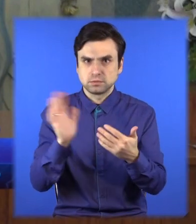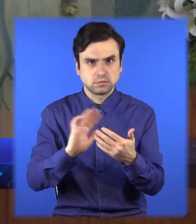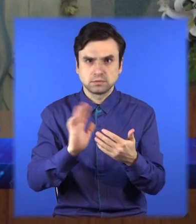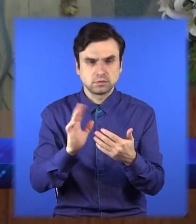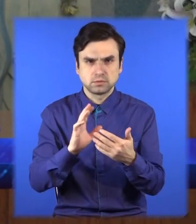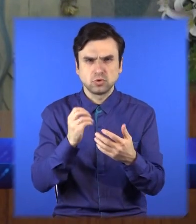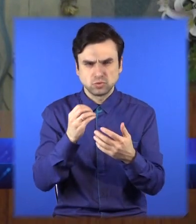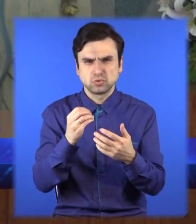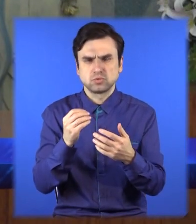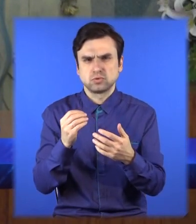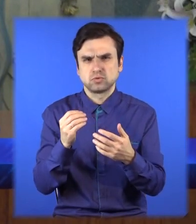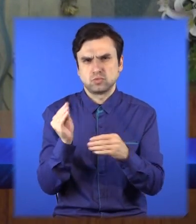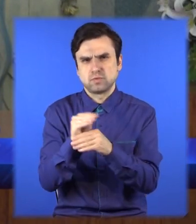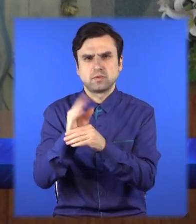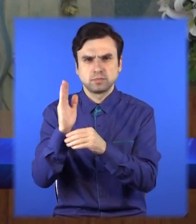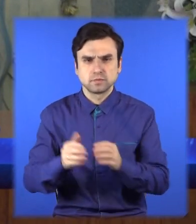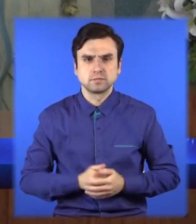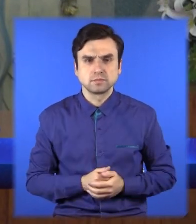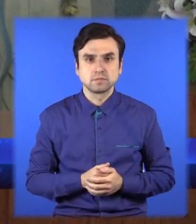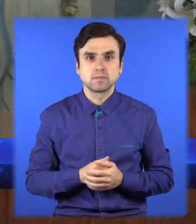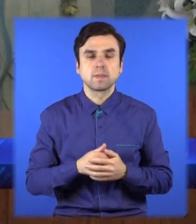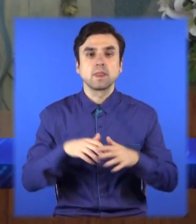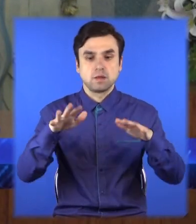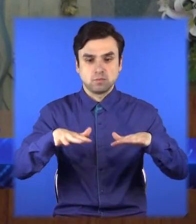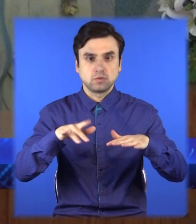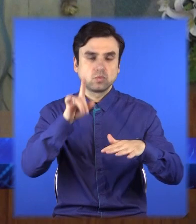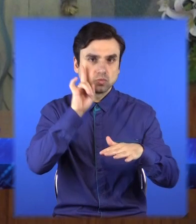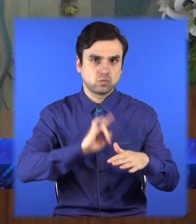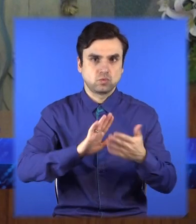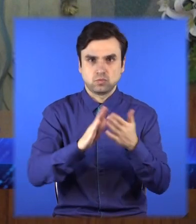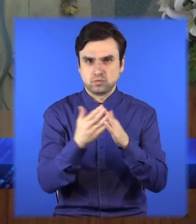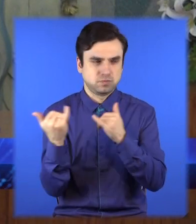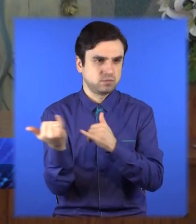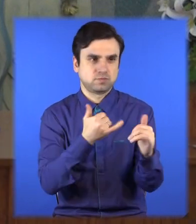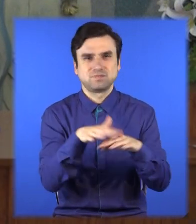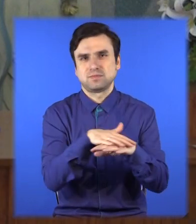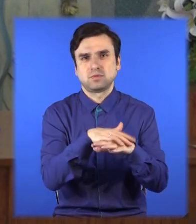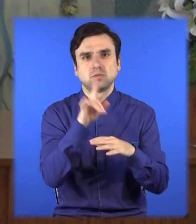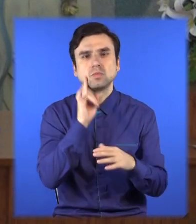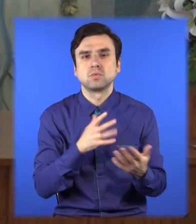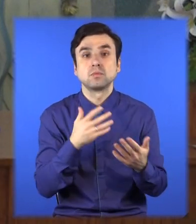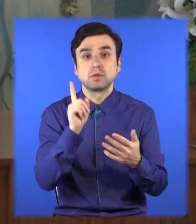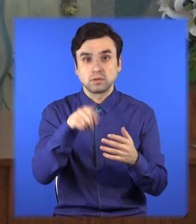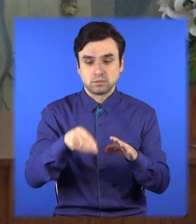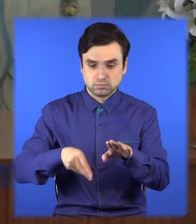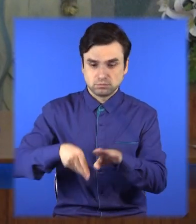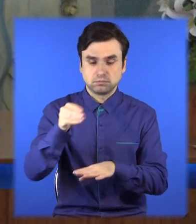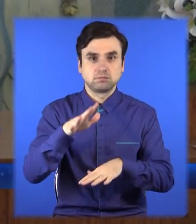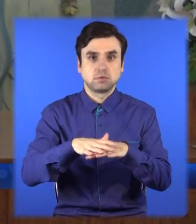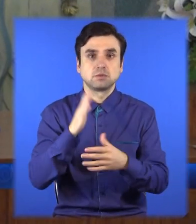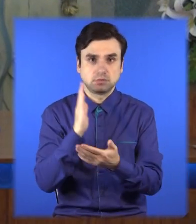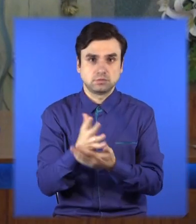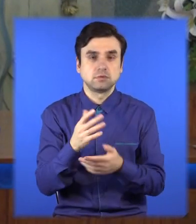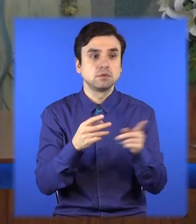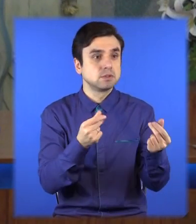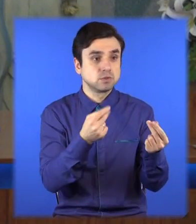навіть створили умови комфортні для них, у нас є термінал, тобто вони мають змогу розрахуватись через